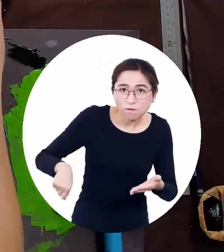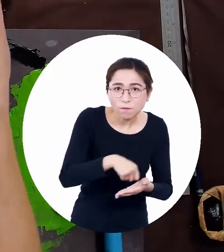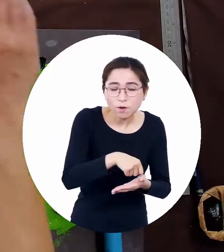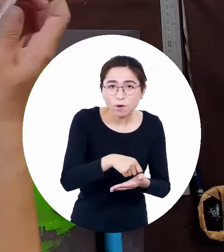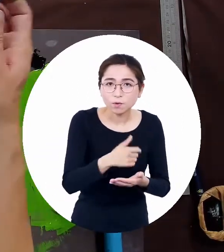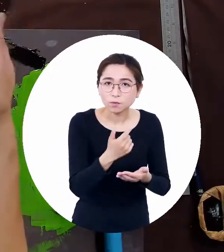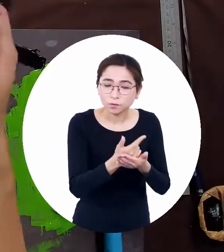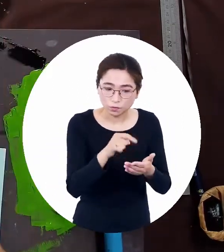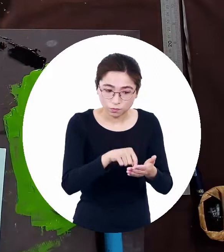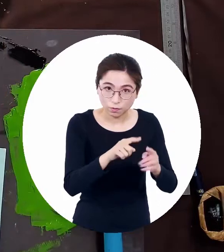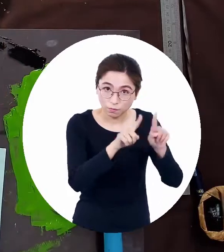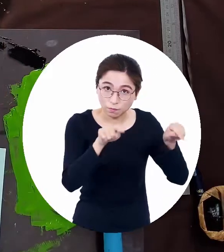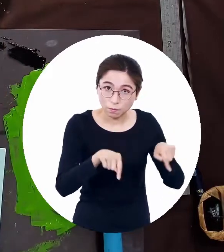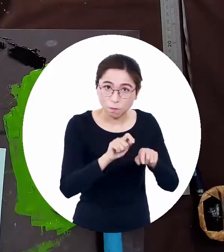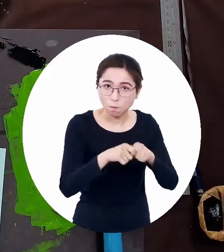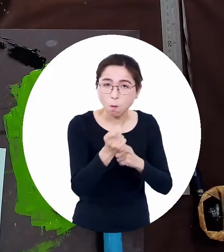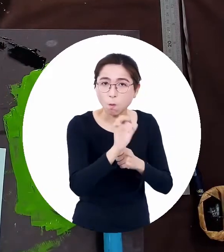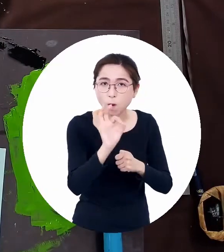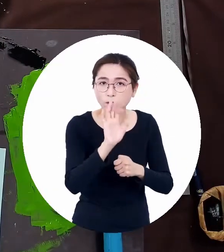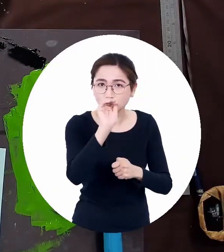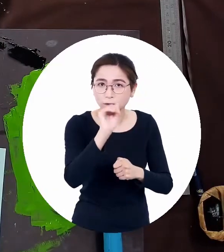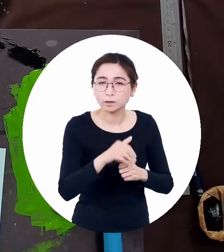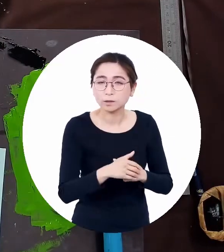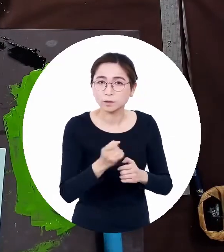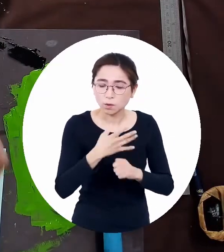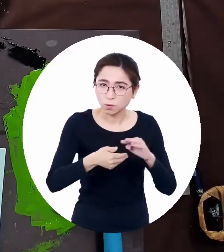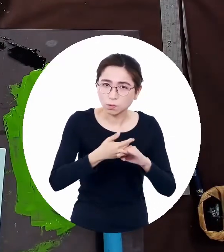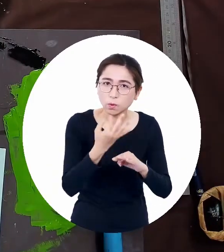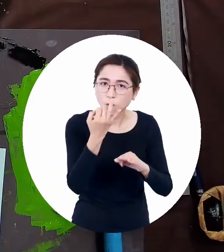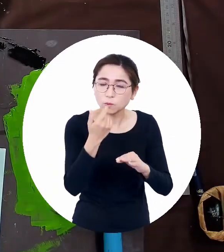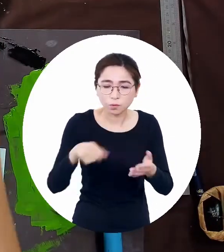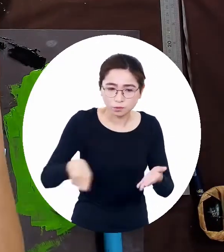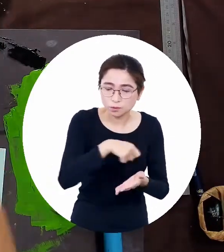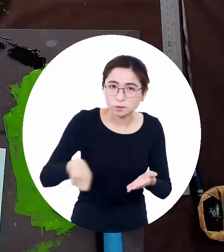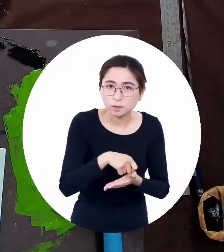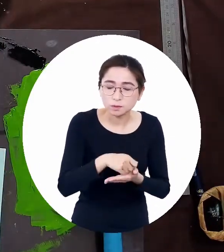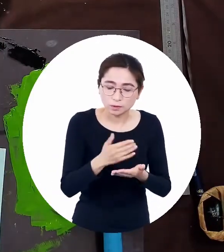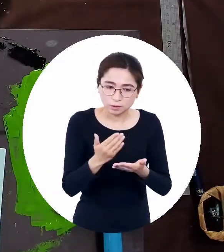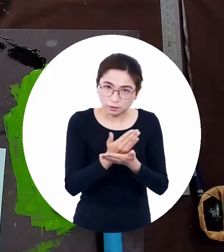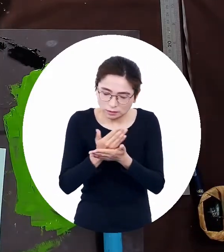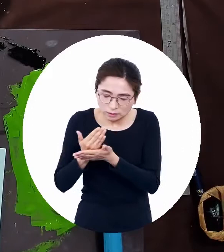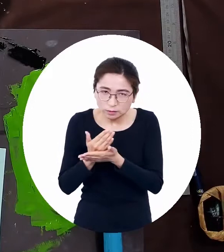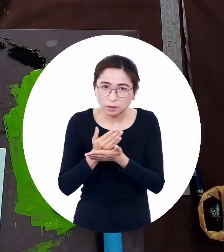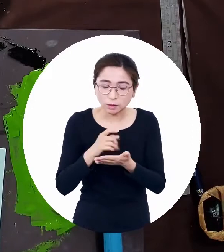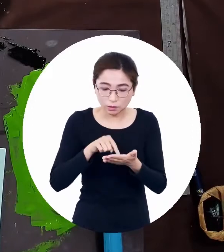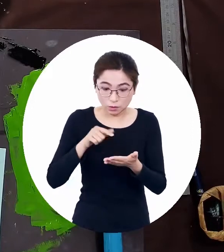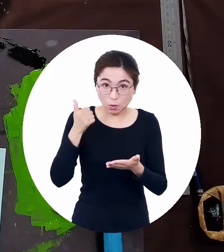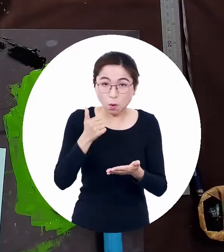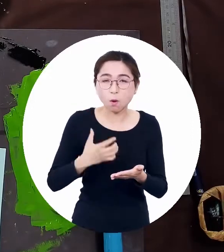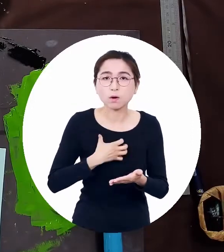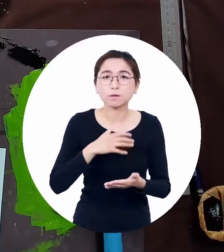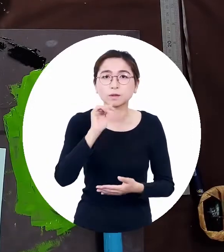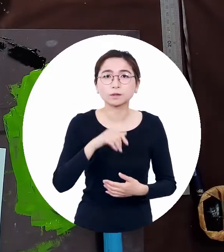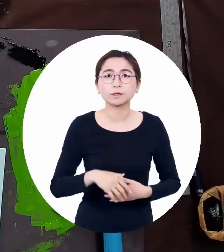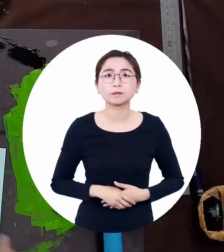印，可以 chop 印仔，總之唔好整爛你嗰塊板就 OK 嘅。咁一路可以做好多好多張嚟試到你認為